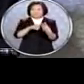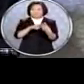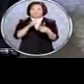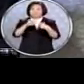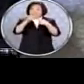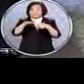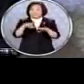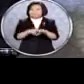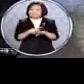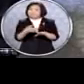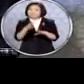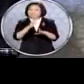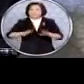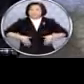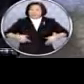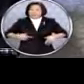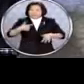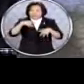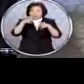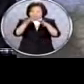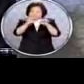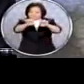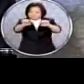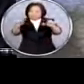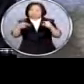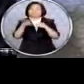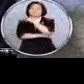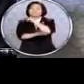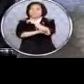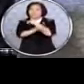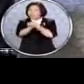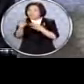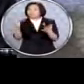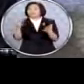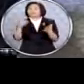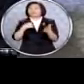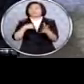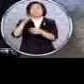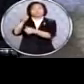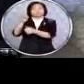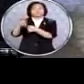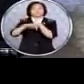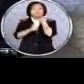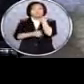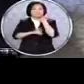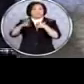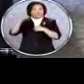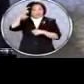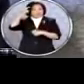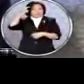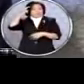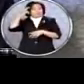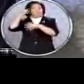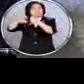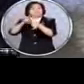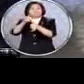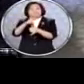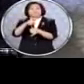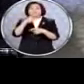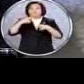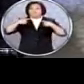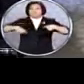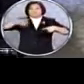的来查办司法界的贪渎，我们任命了这个在司法界有铁汉之称的一位检察